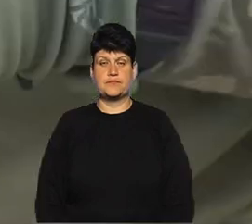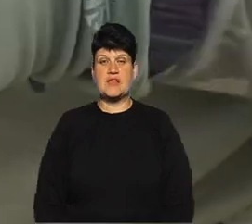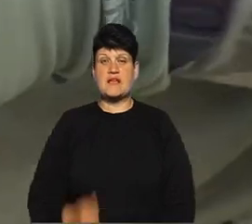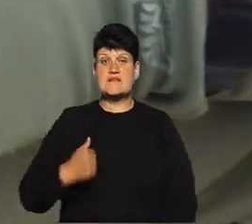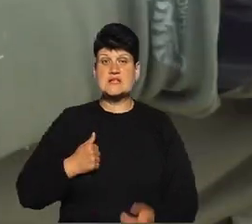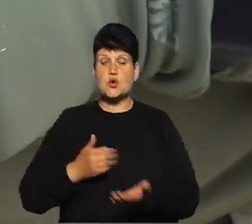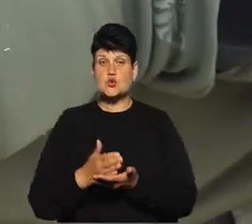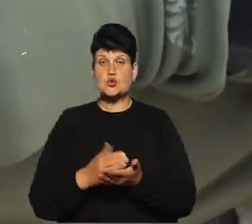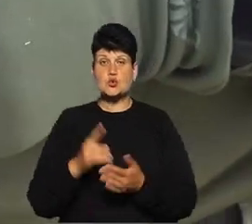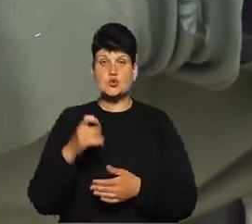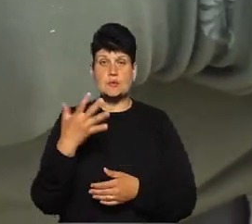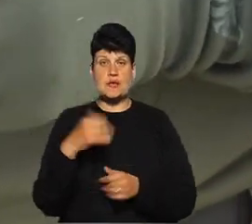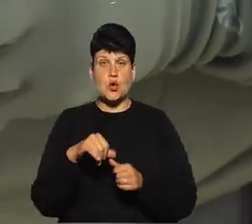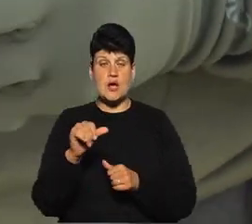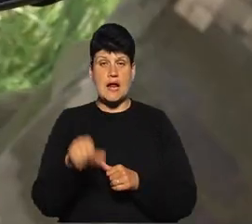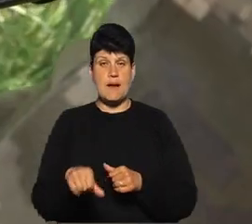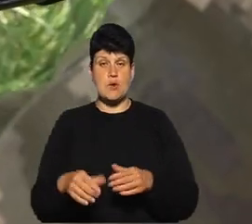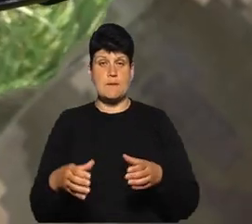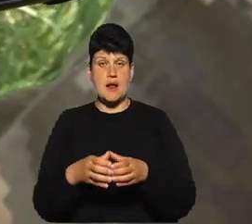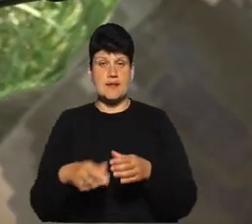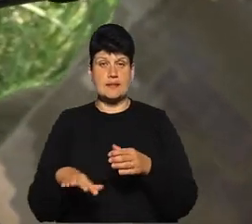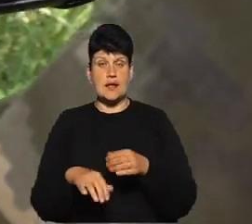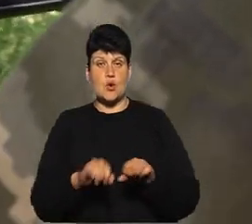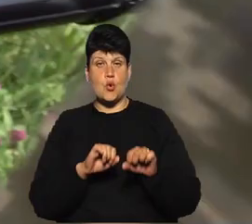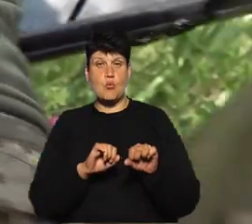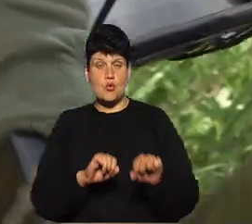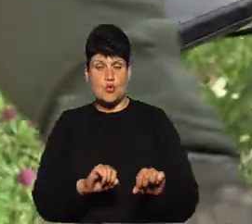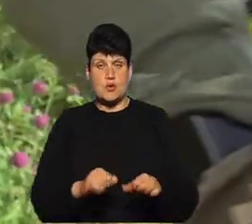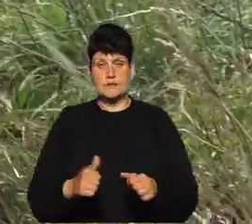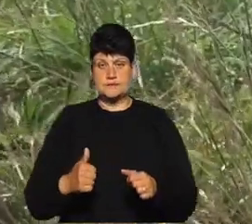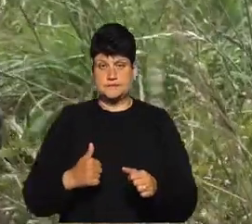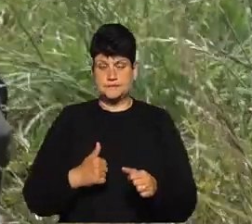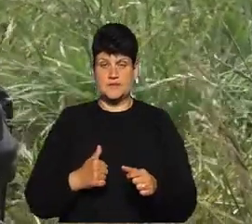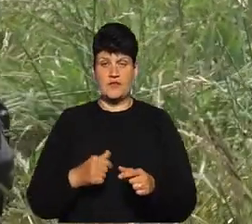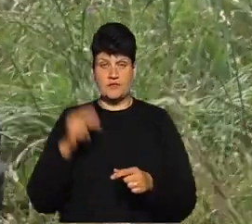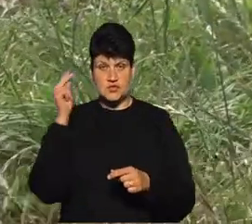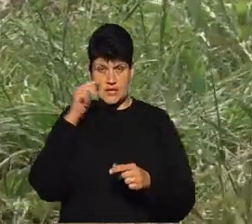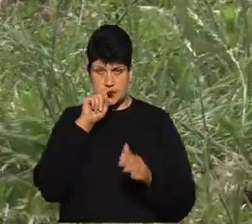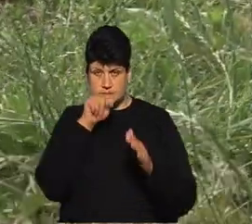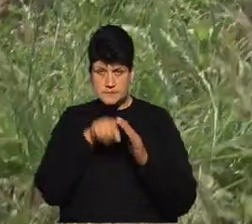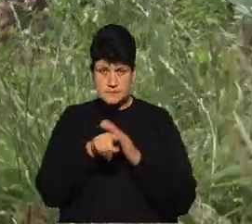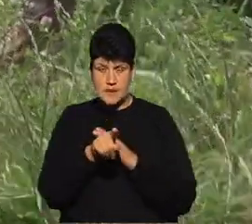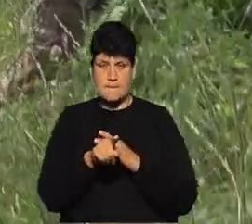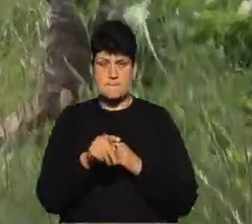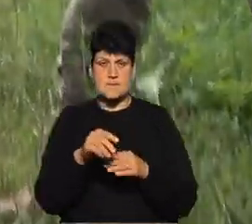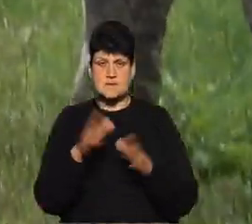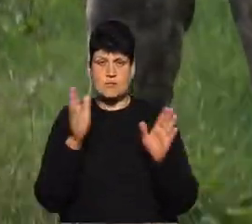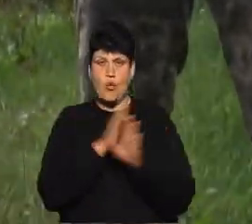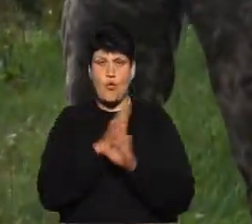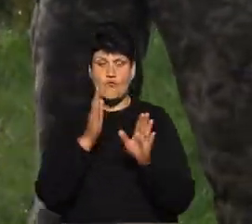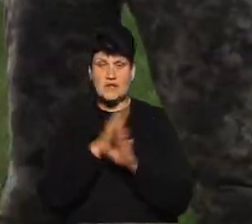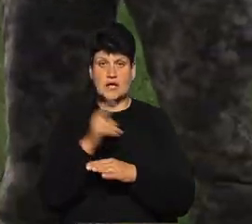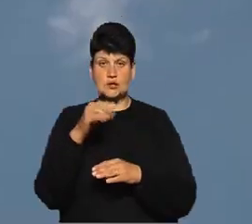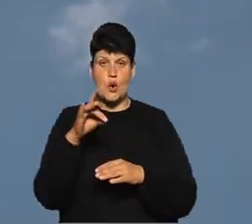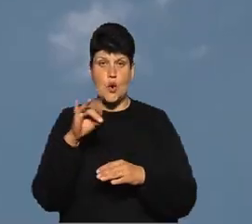Військовослужбовці 105-ї окремої бригади тероборони Збройних сил України вчаться вести розвідку з повітря. Дрон для аеророзвідки